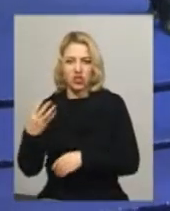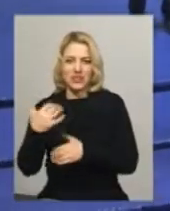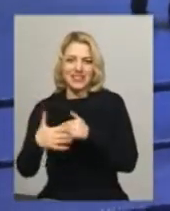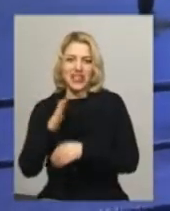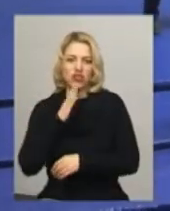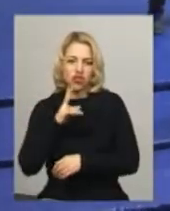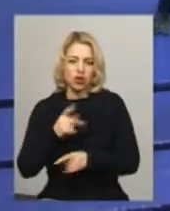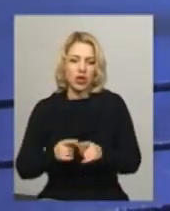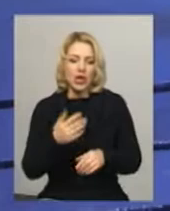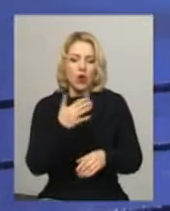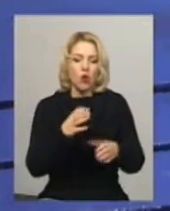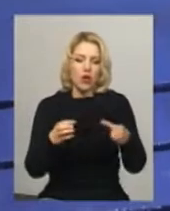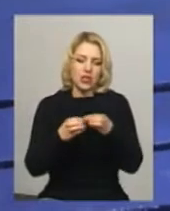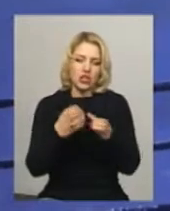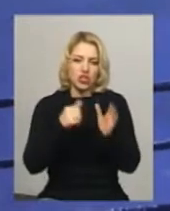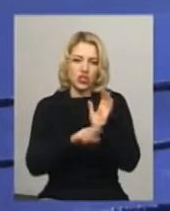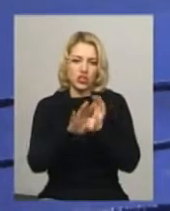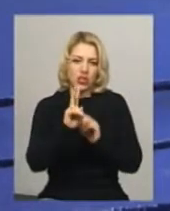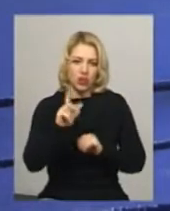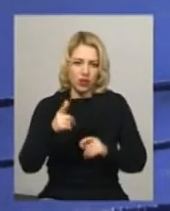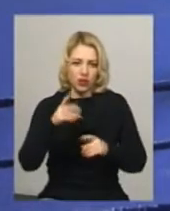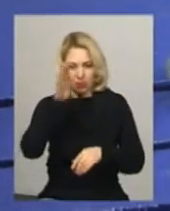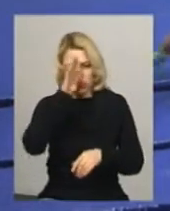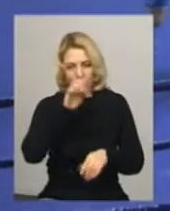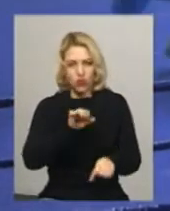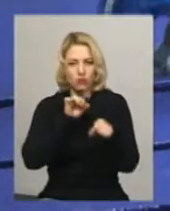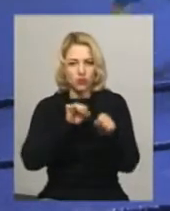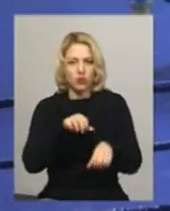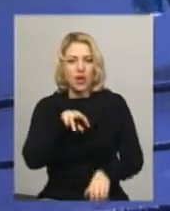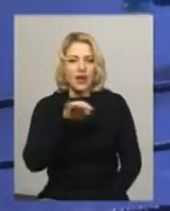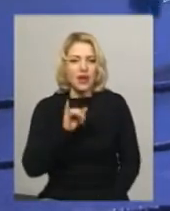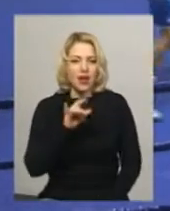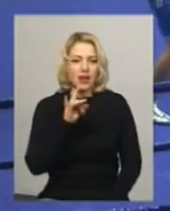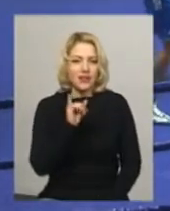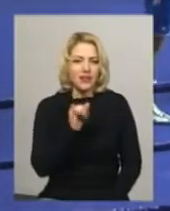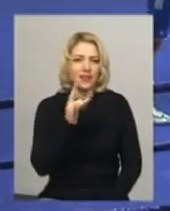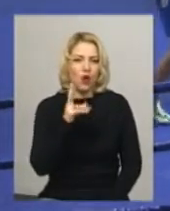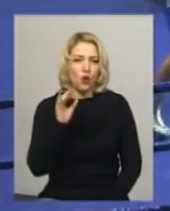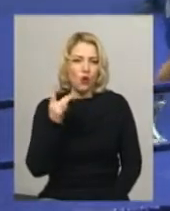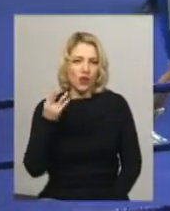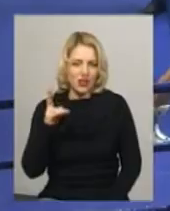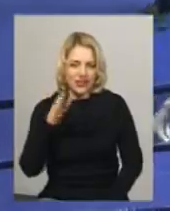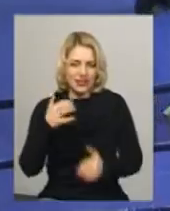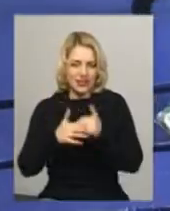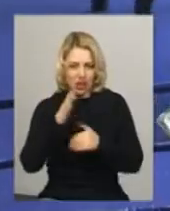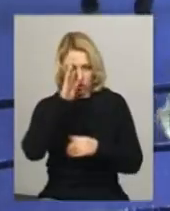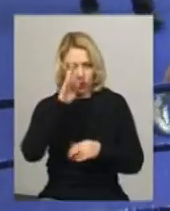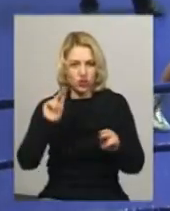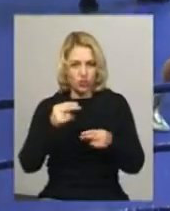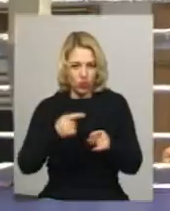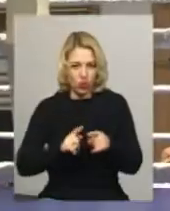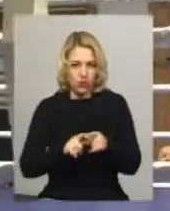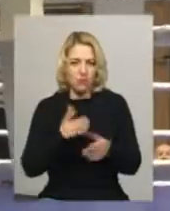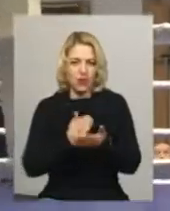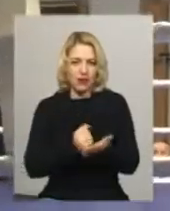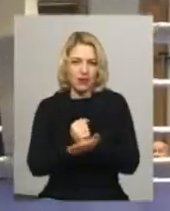жінок. У категорії 64 кілограми в червоному боксує Роман Маркарян, неодноразовий чемпіон України серед юнаків, який має звання кандидата в